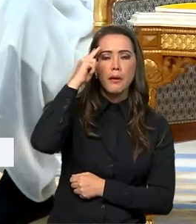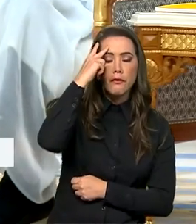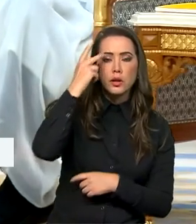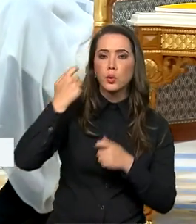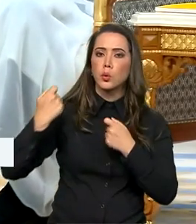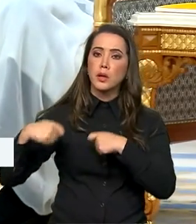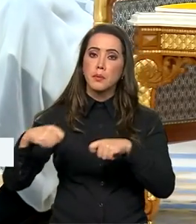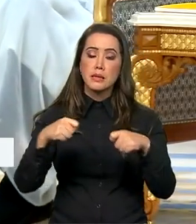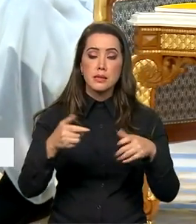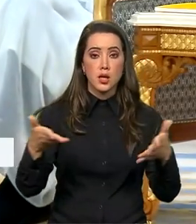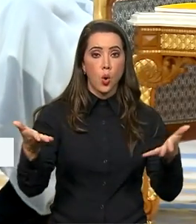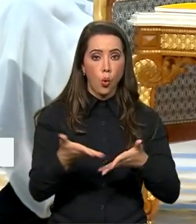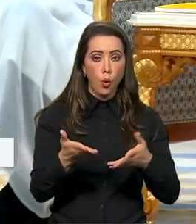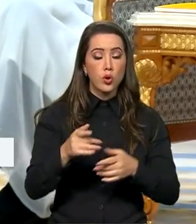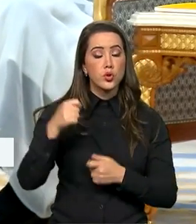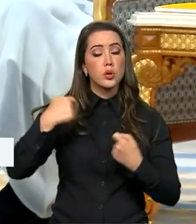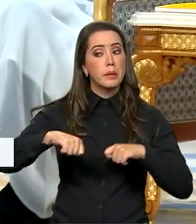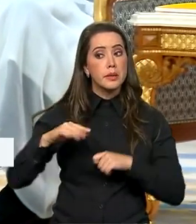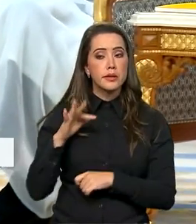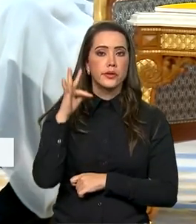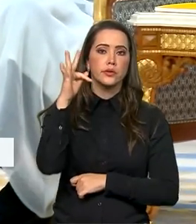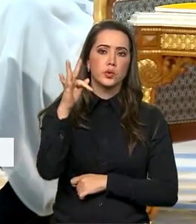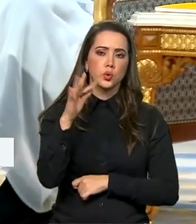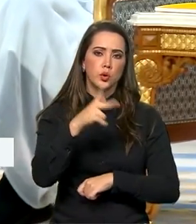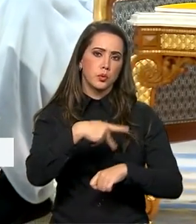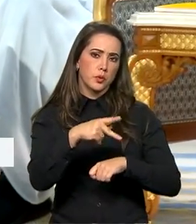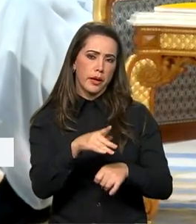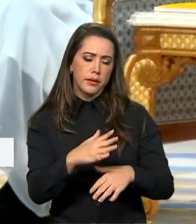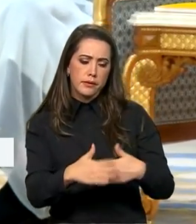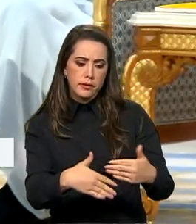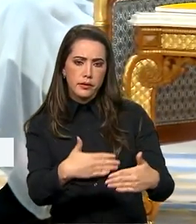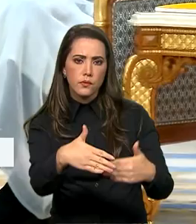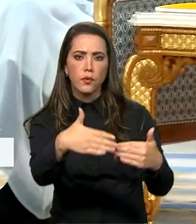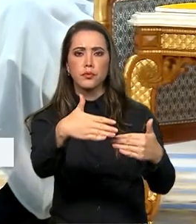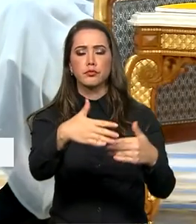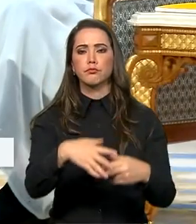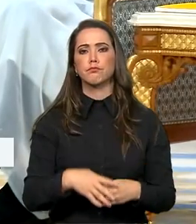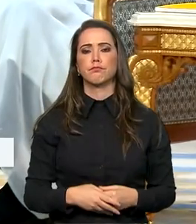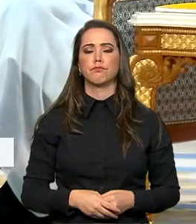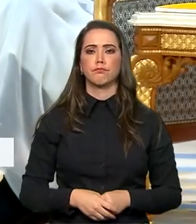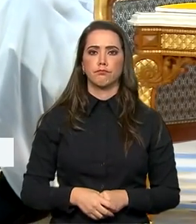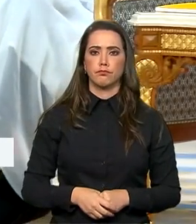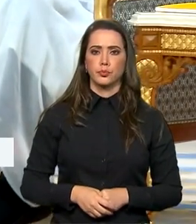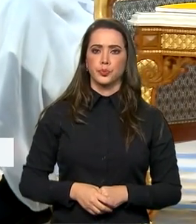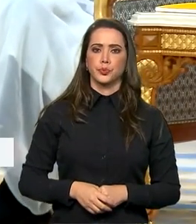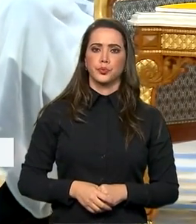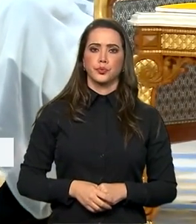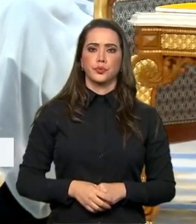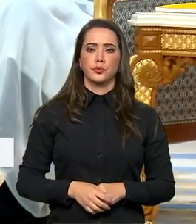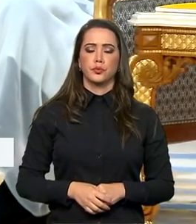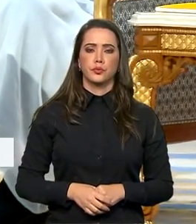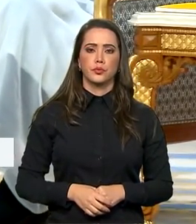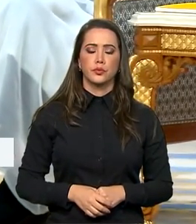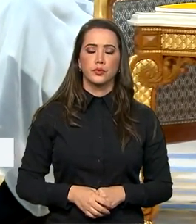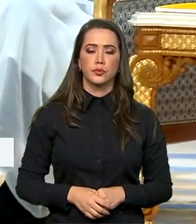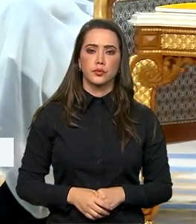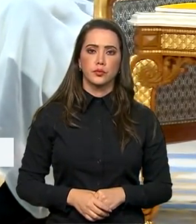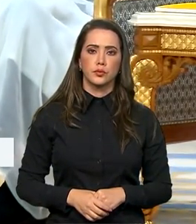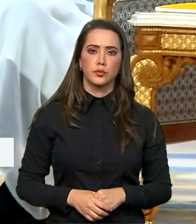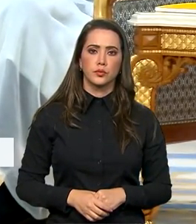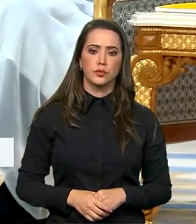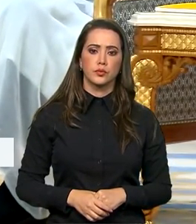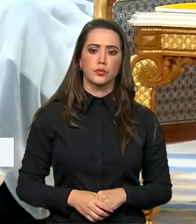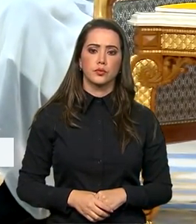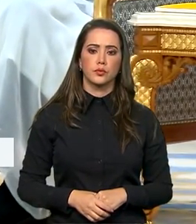presentes e futuras dos países em desenvolvimento. ولعل التحدي الكبير الذي نواجهه هو